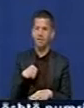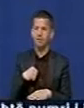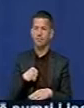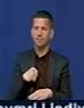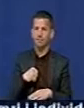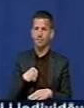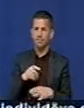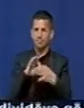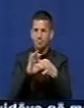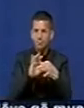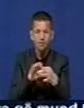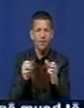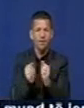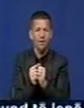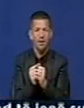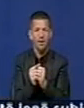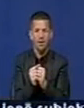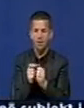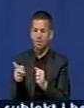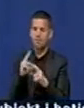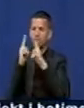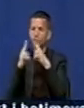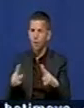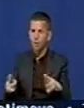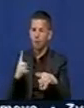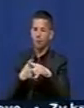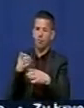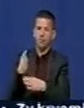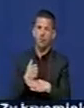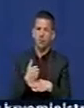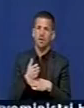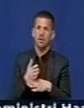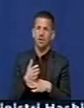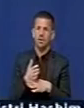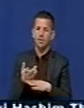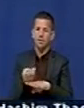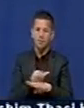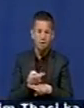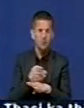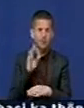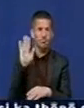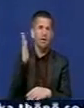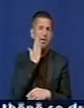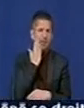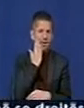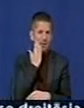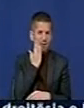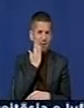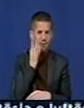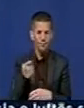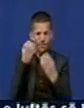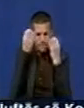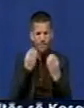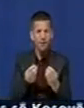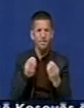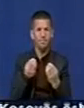në koordinim të plot me mish ndërkombëtar dhe mbështetjen e fuqishme të Shteteve të Bashkuara të Amerikës. Të nderuar